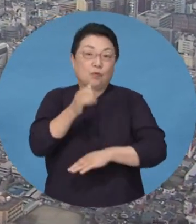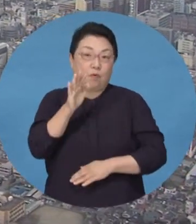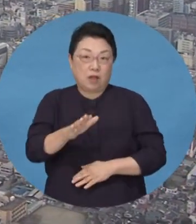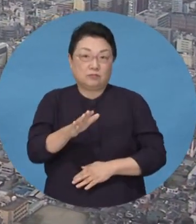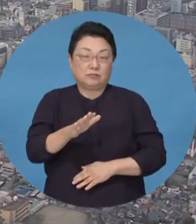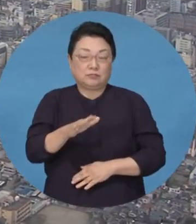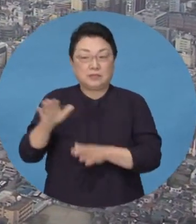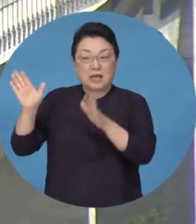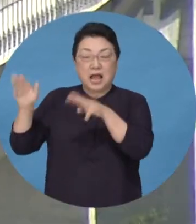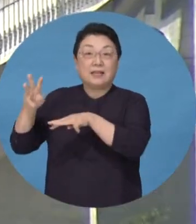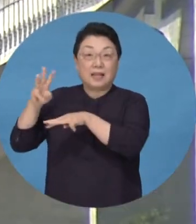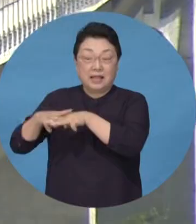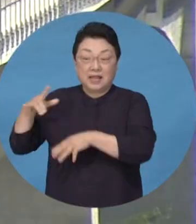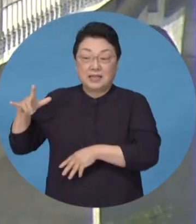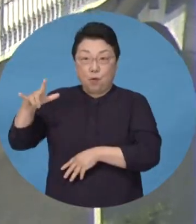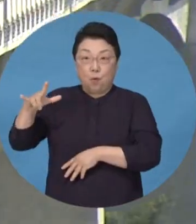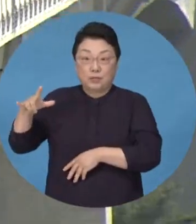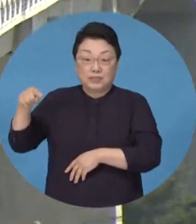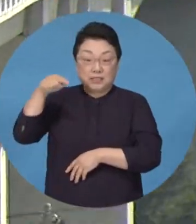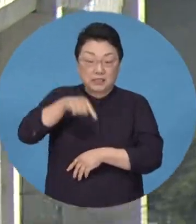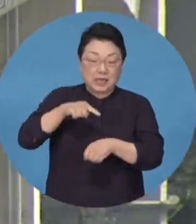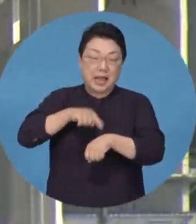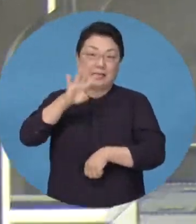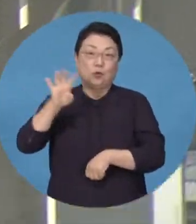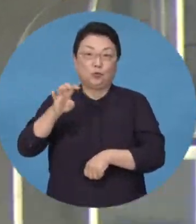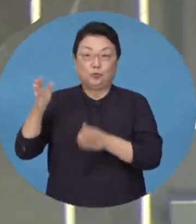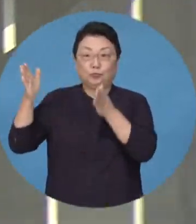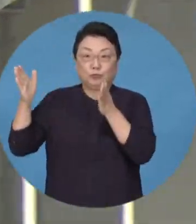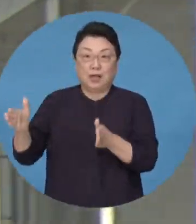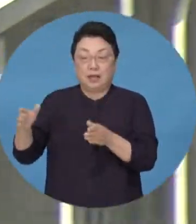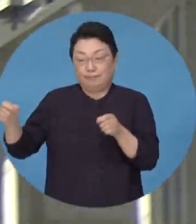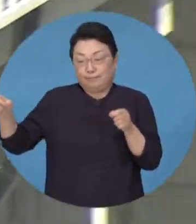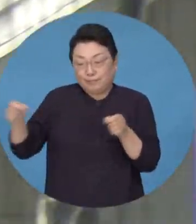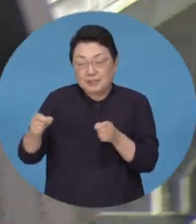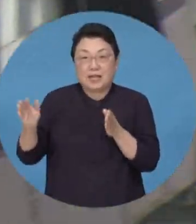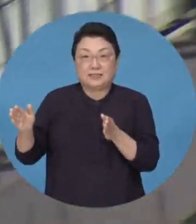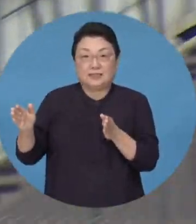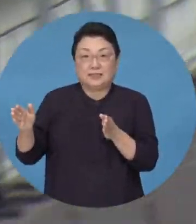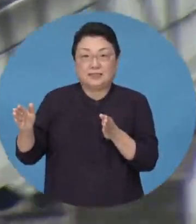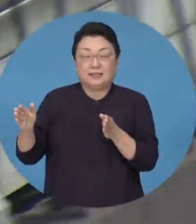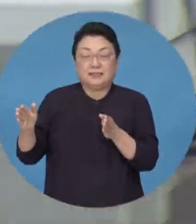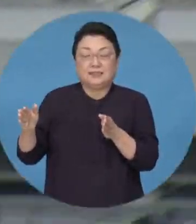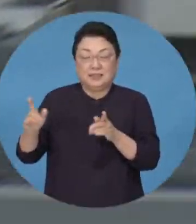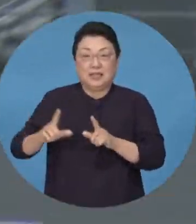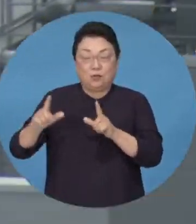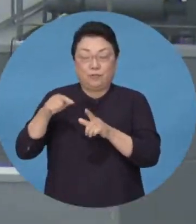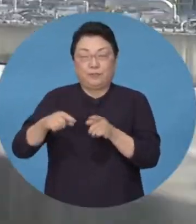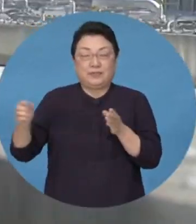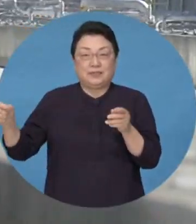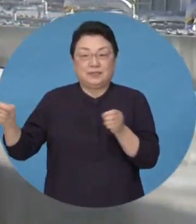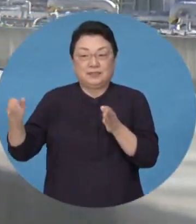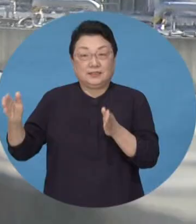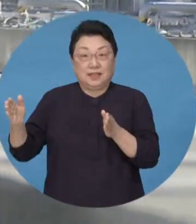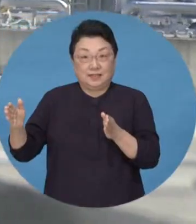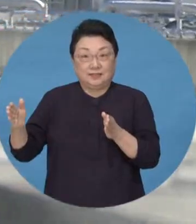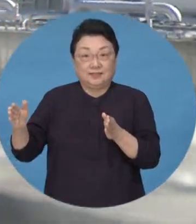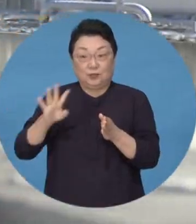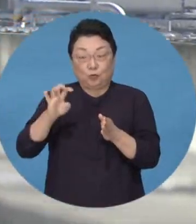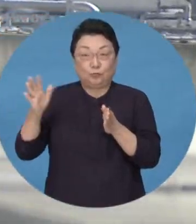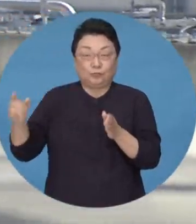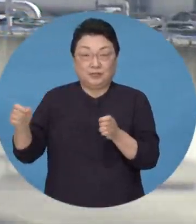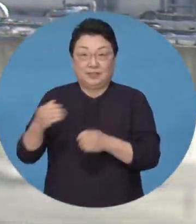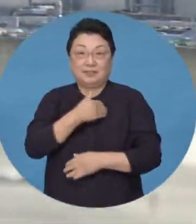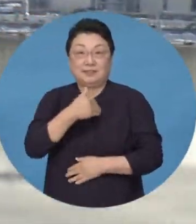羽田空港から乗ってきて40分ちょうどその相葉と時間距離にしたら一緒になるものです